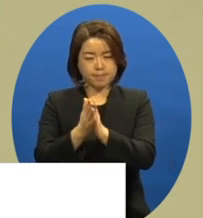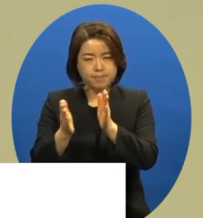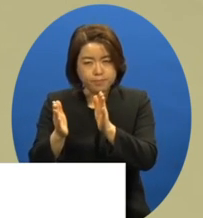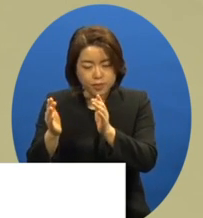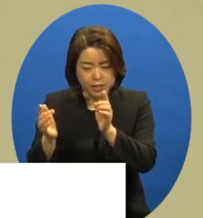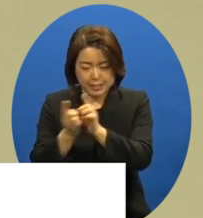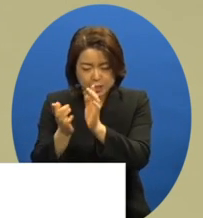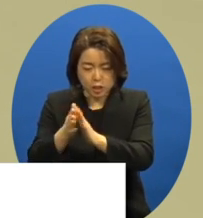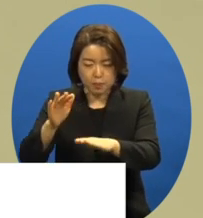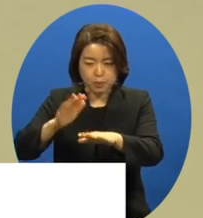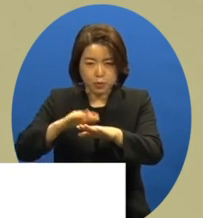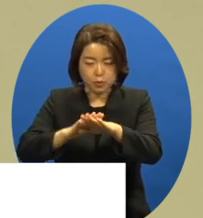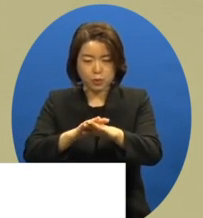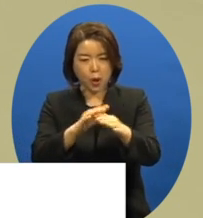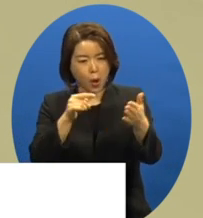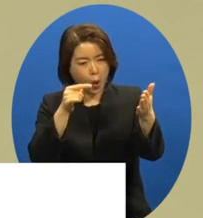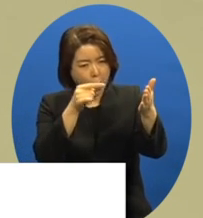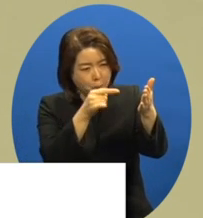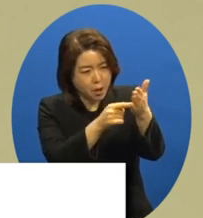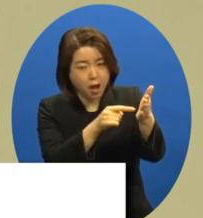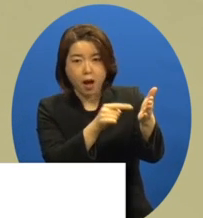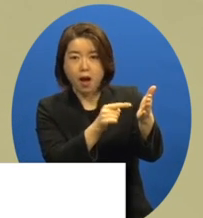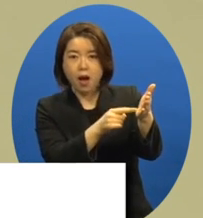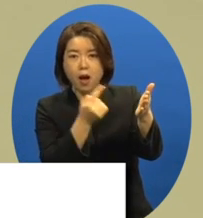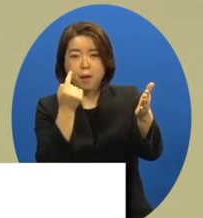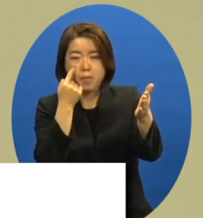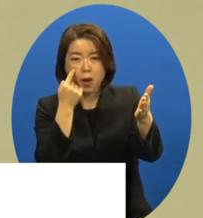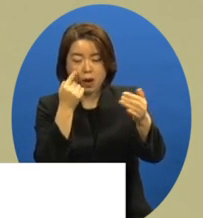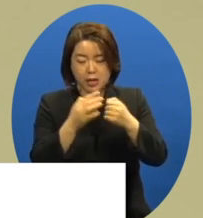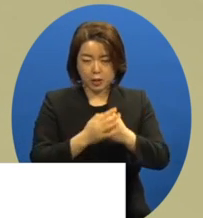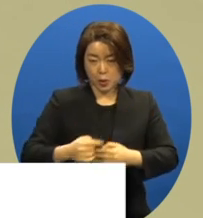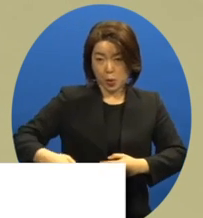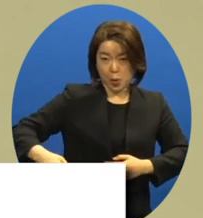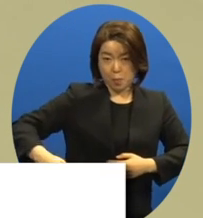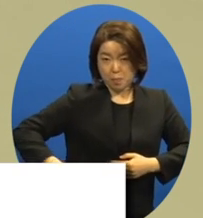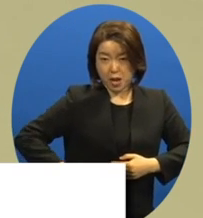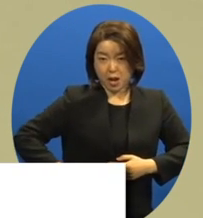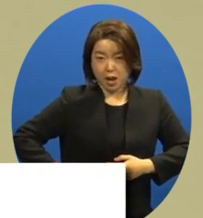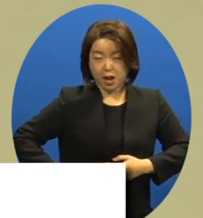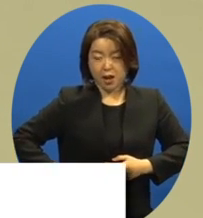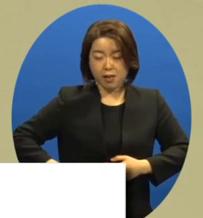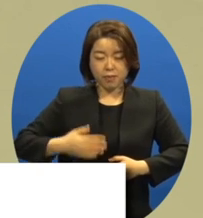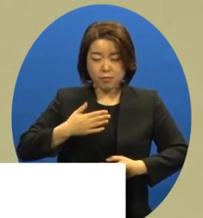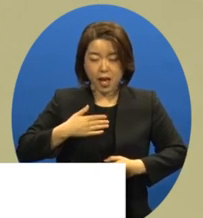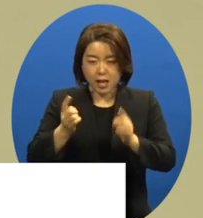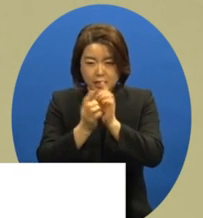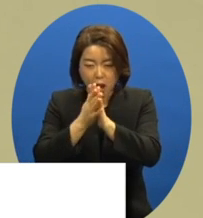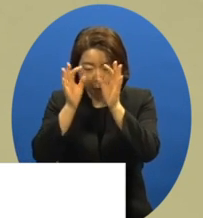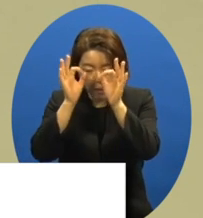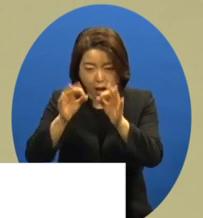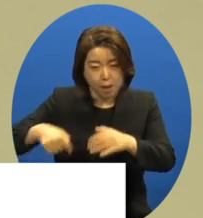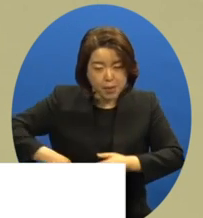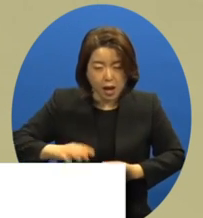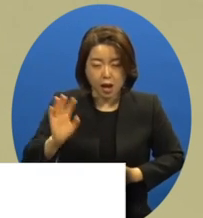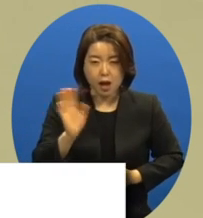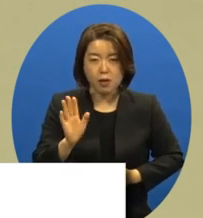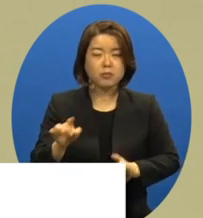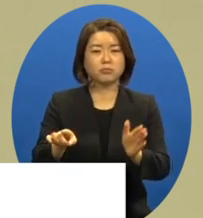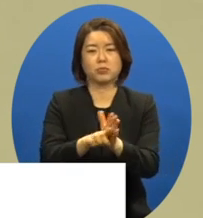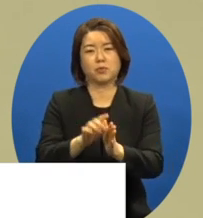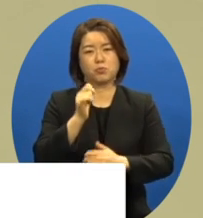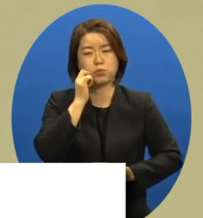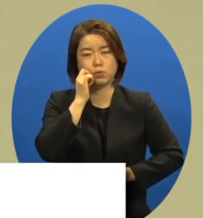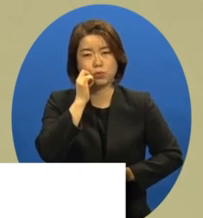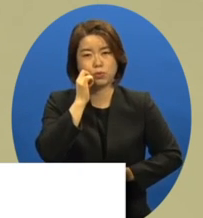예수님의 못 박힌 자국, 창에 찔린 자국을 만져보지 않고는 자기는 믿을 수가 없다